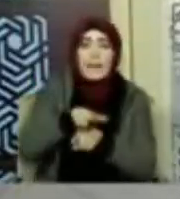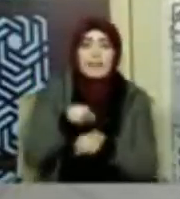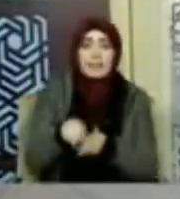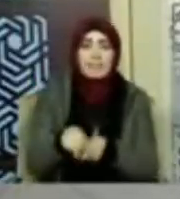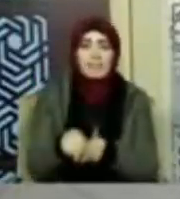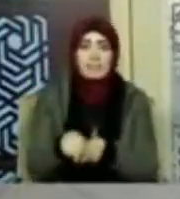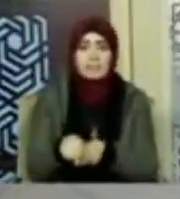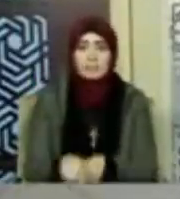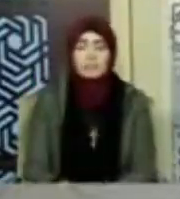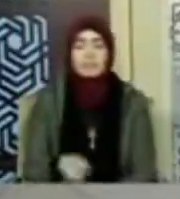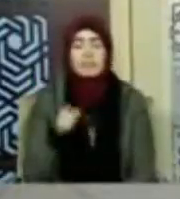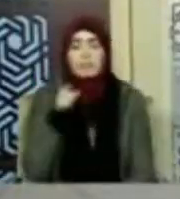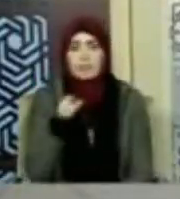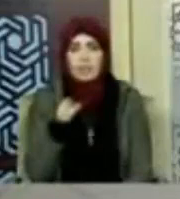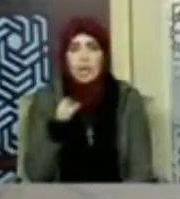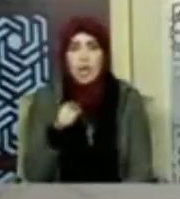الأسرة